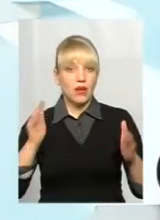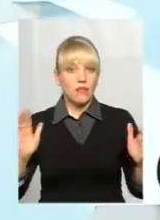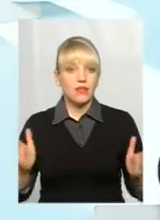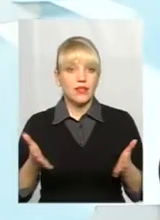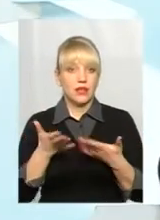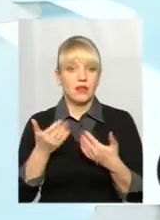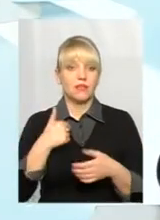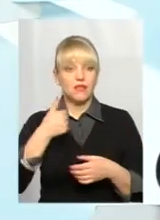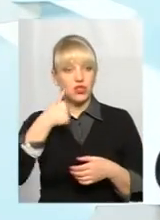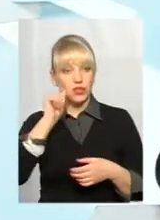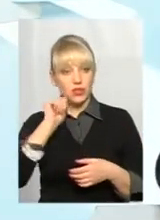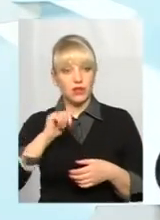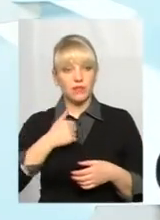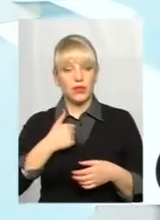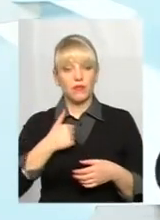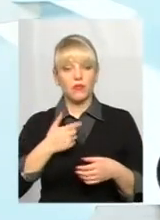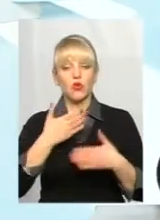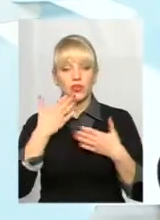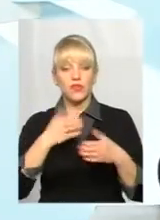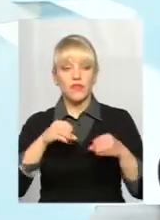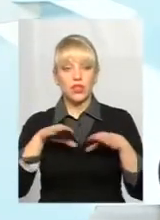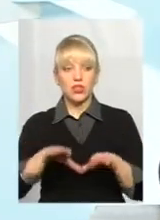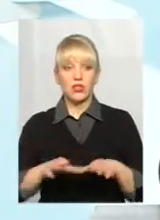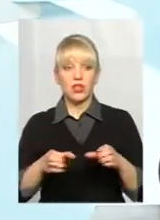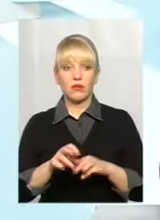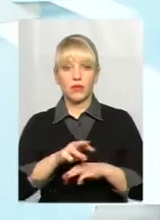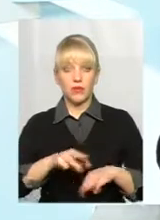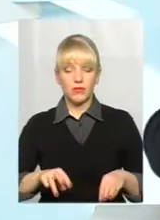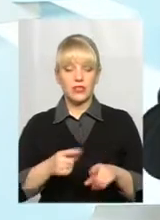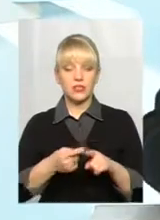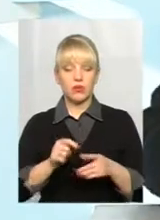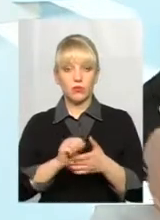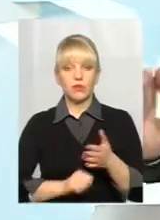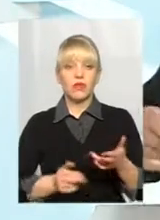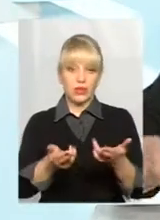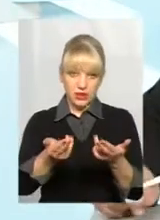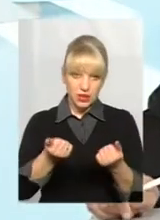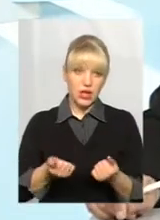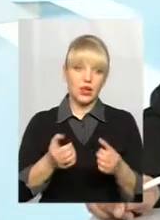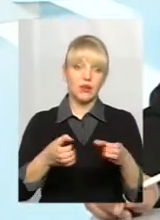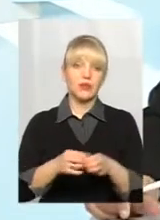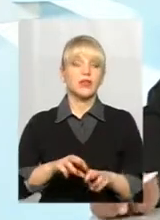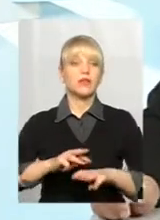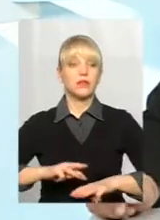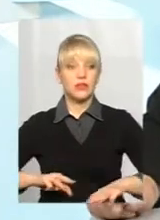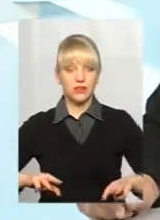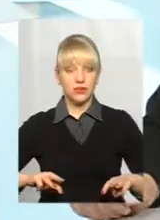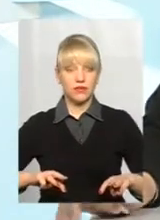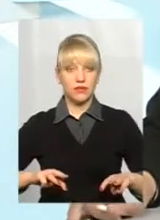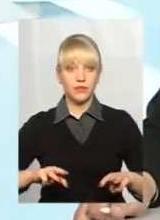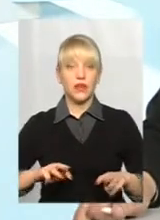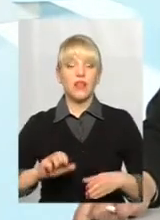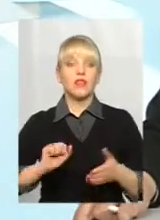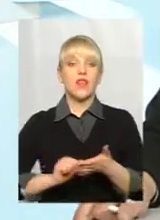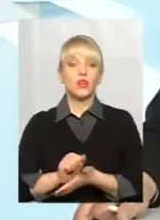уважно прочитав вчорашнє рішення Кабінету міністрів з цього приводу. Да. Знову ж таки, Кабінет міністрів